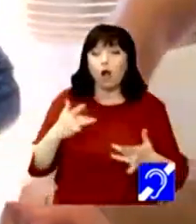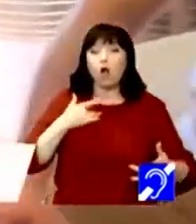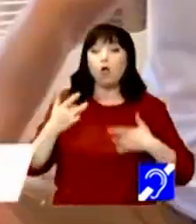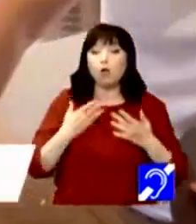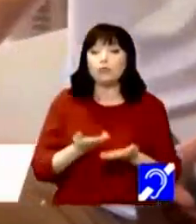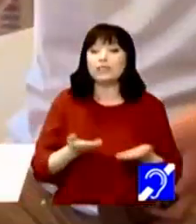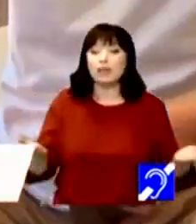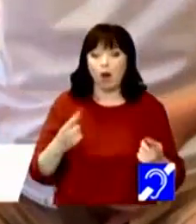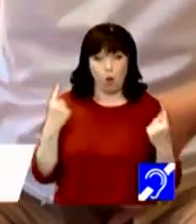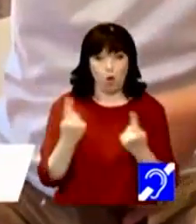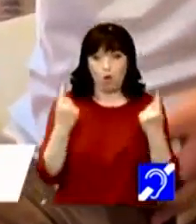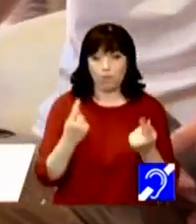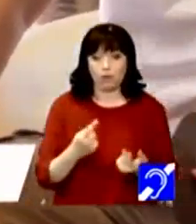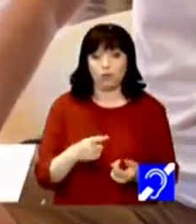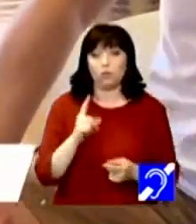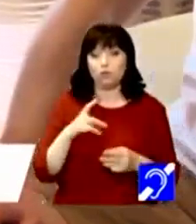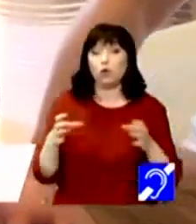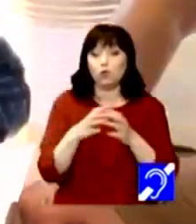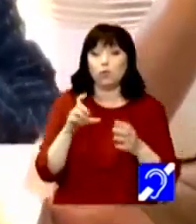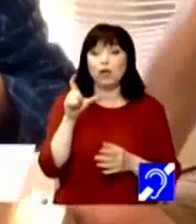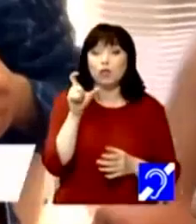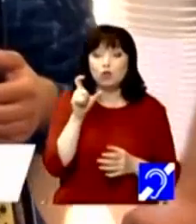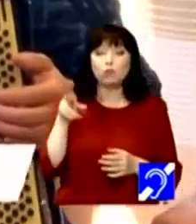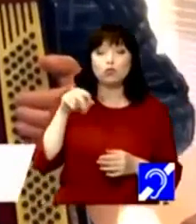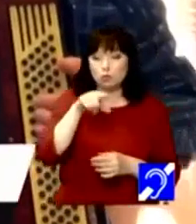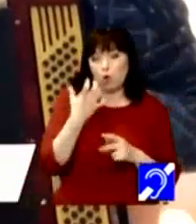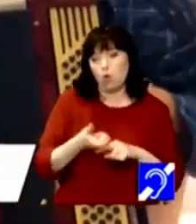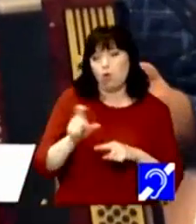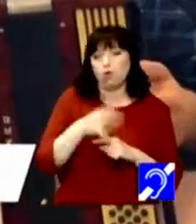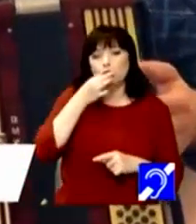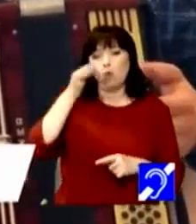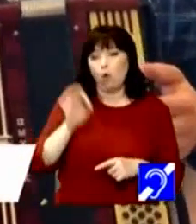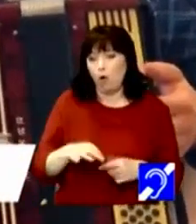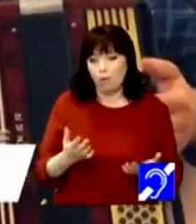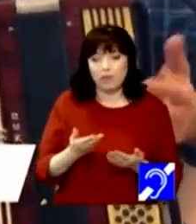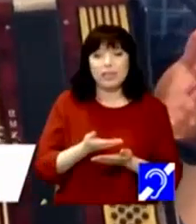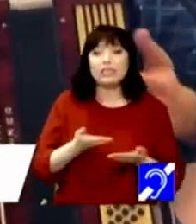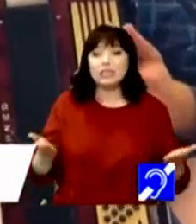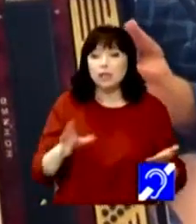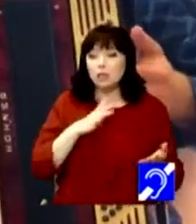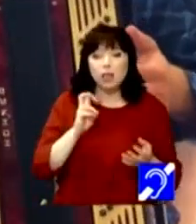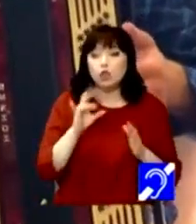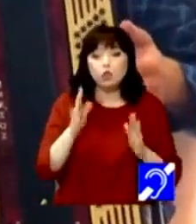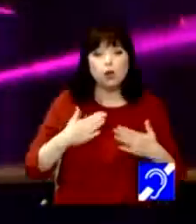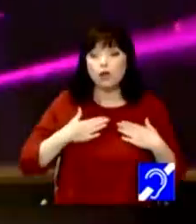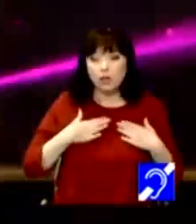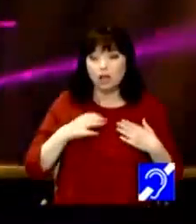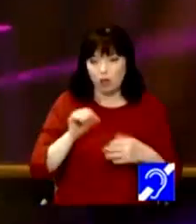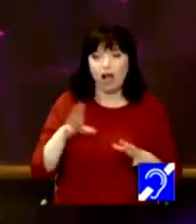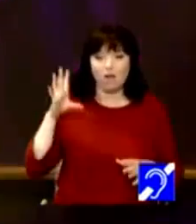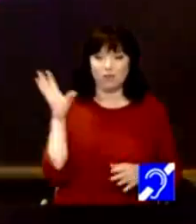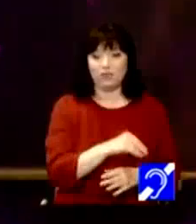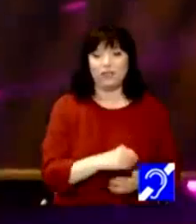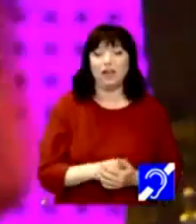Zdob și Zdub, care au o experiență foarte și foarte mare în scenă. Deci scena era aparținut nu doar nouă, aparținut tuturor.